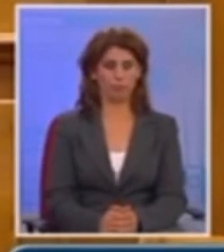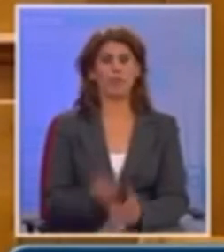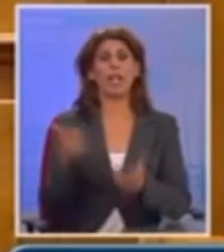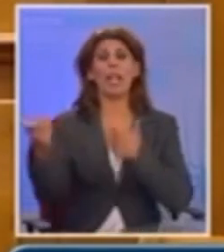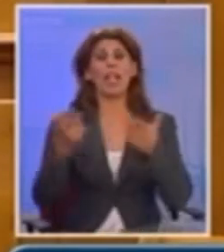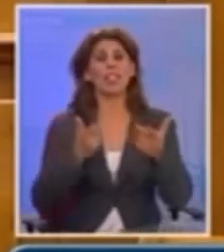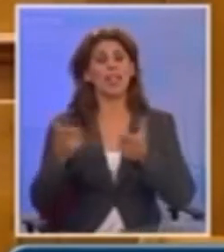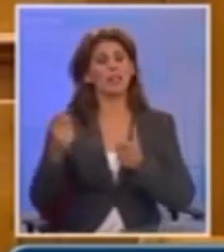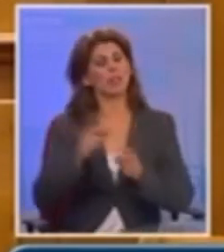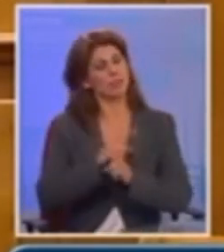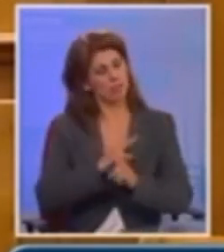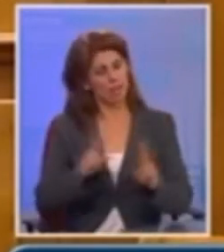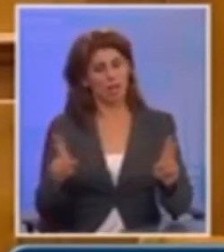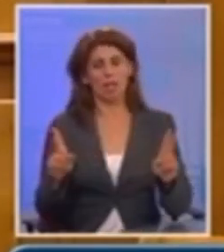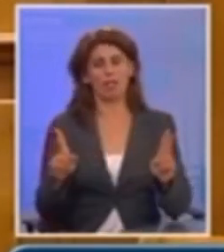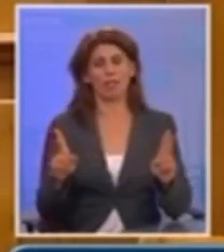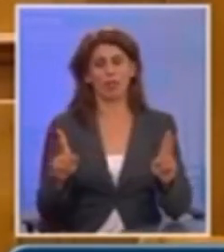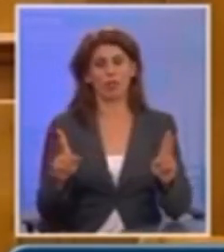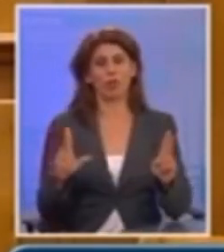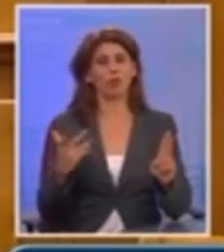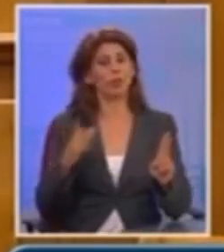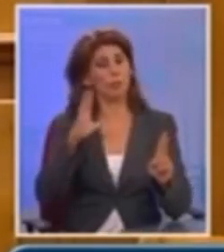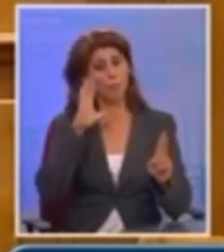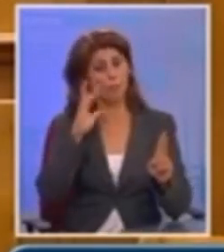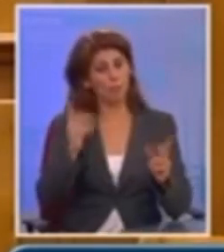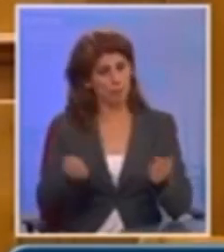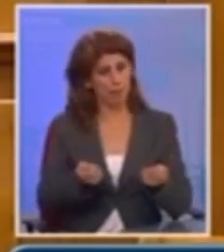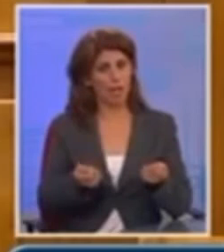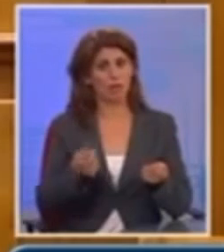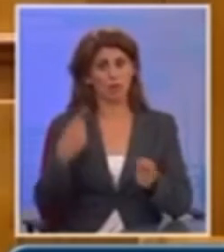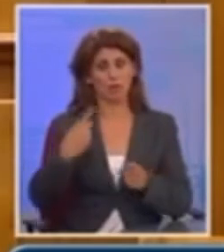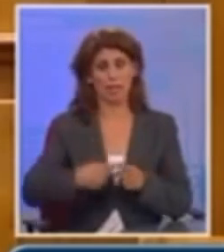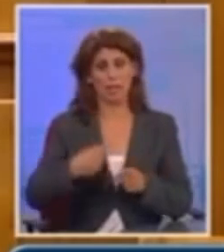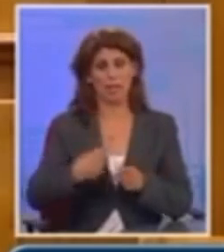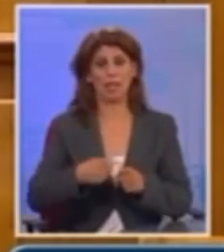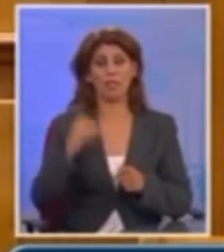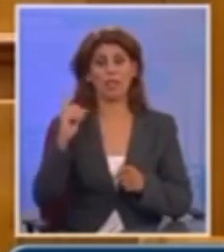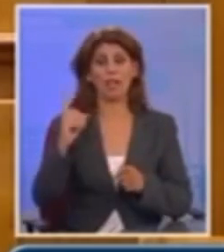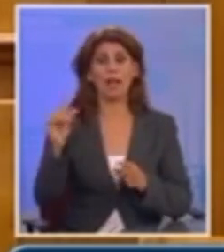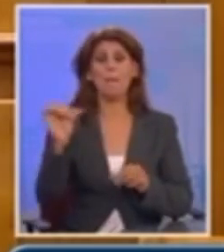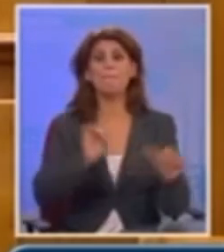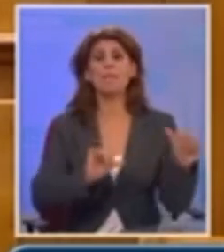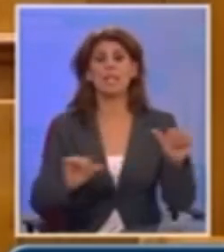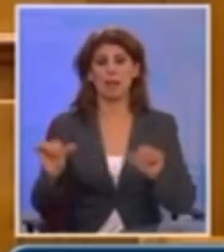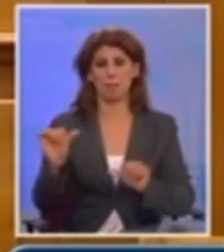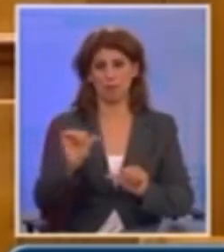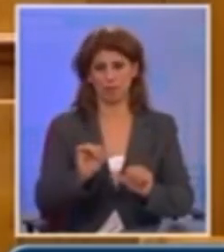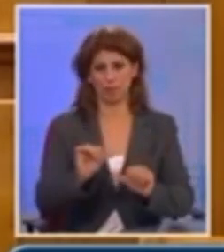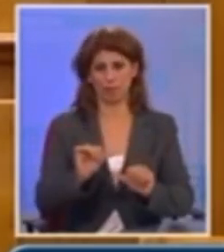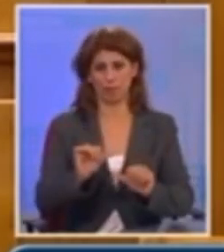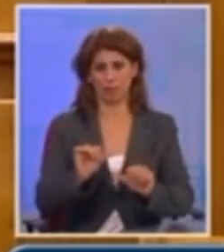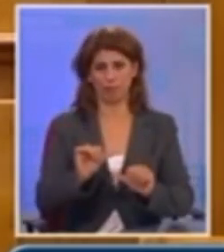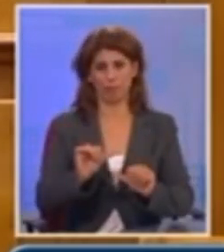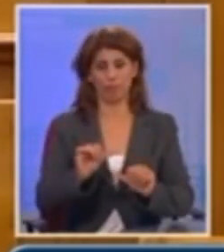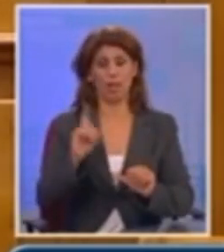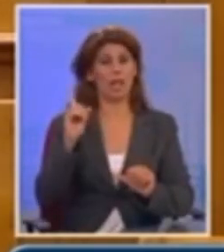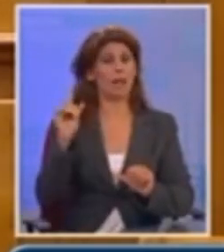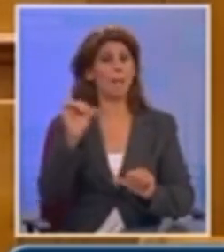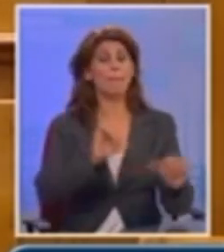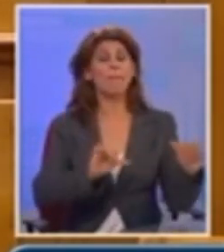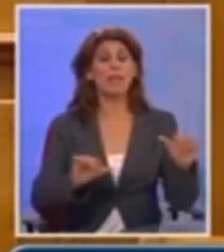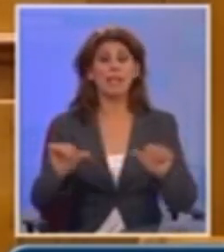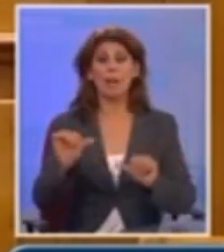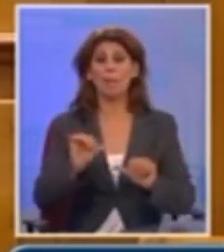δανειστές είναι ξεκάθαρο ότι πραγματοποιούν στην Ελλάδα ένα πείραμα. Ένα